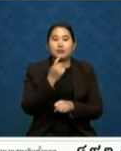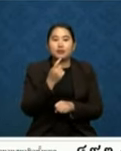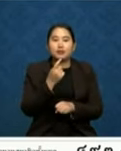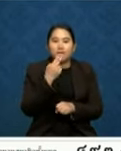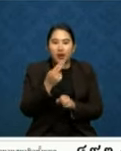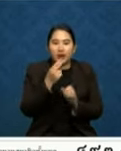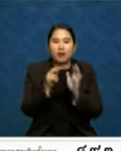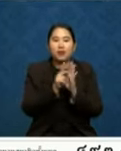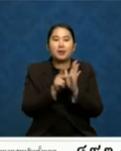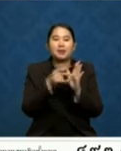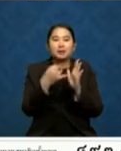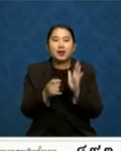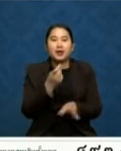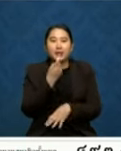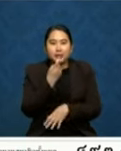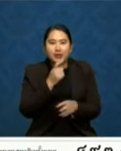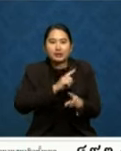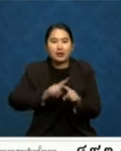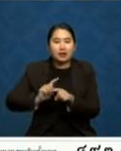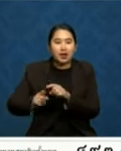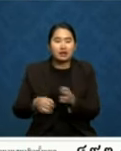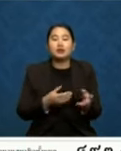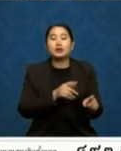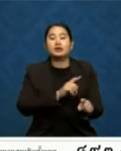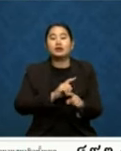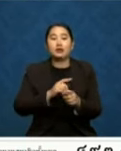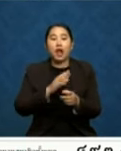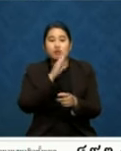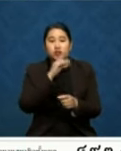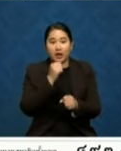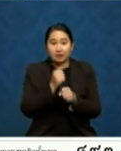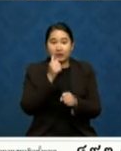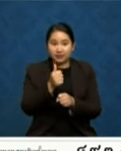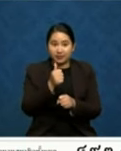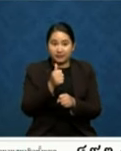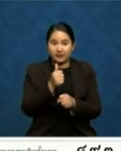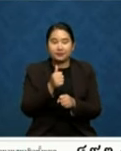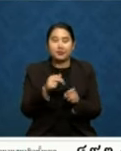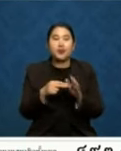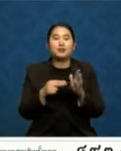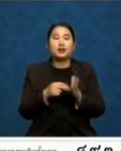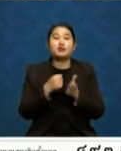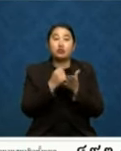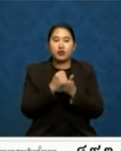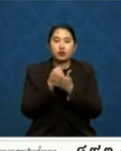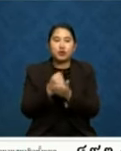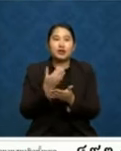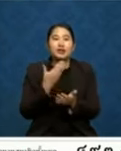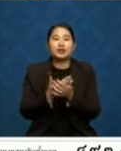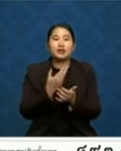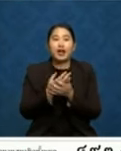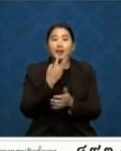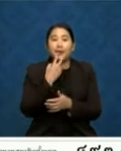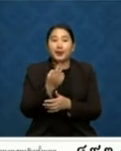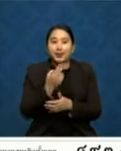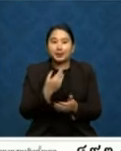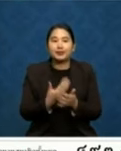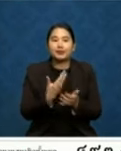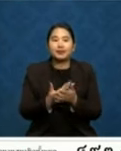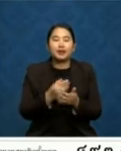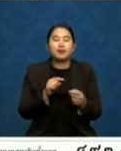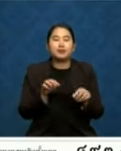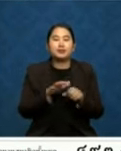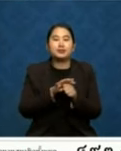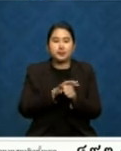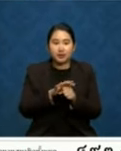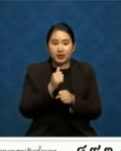บุหรี่ไฟฟ้านะครับสิ่งต่างๆเนี่ยถ้าเราสามารถทำได้นะครับมันก็จะช่วยให้ราคายาเต็มที่และถ้ามีการปรับโครง